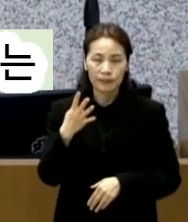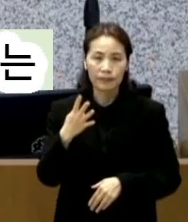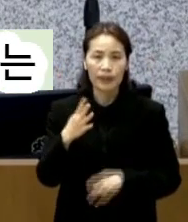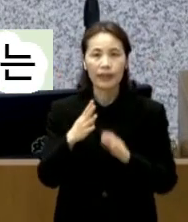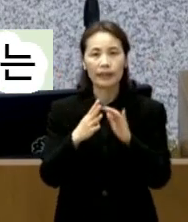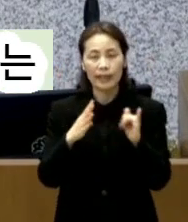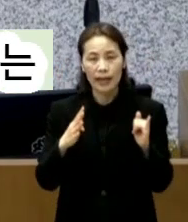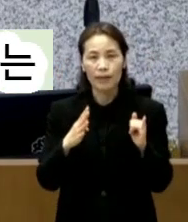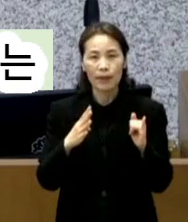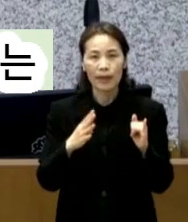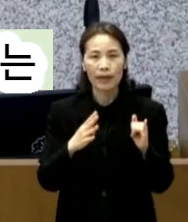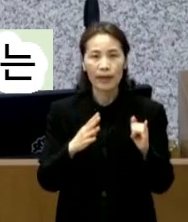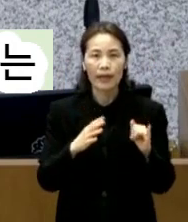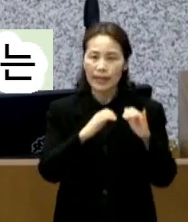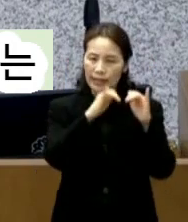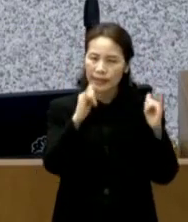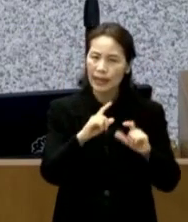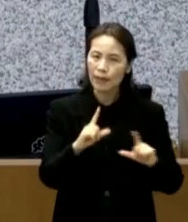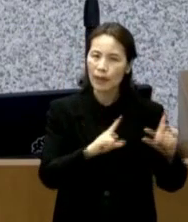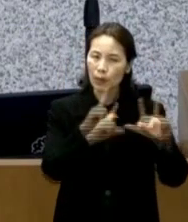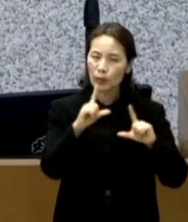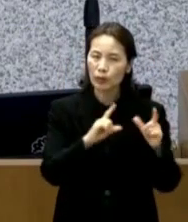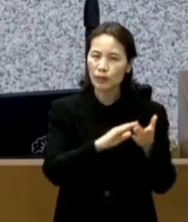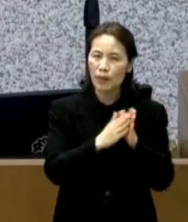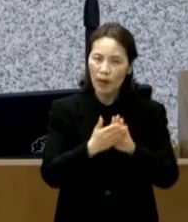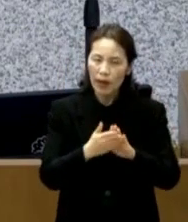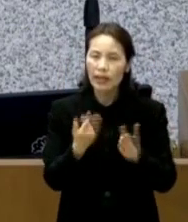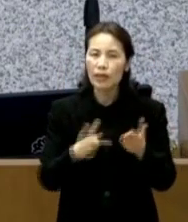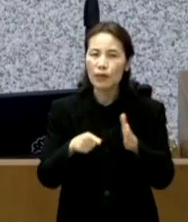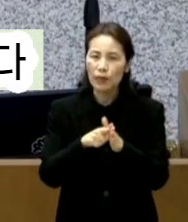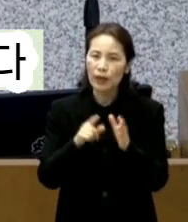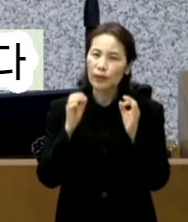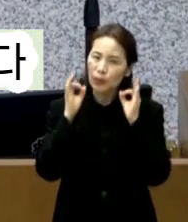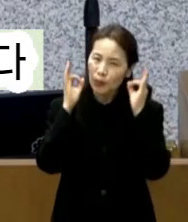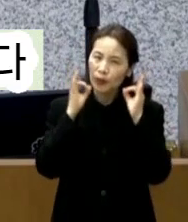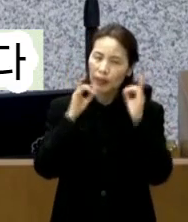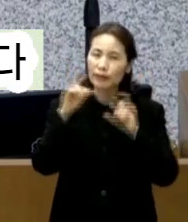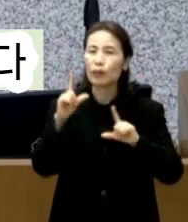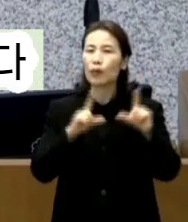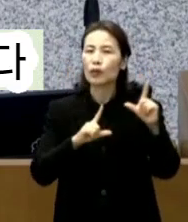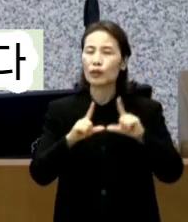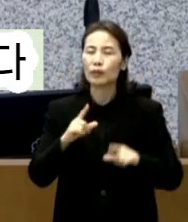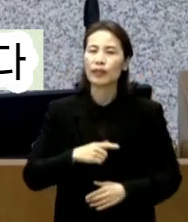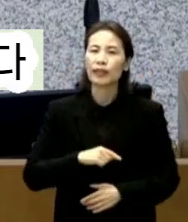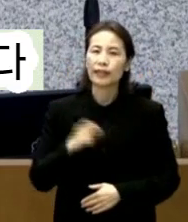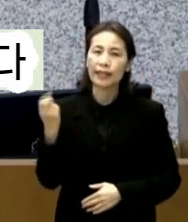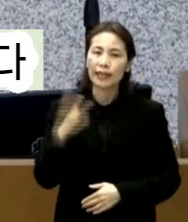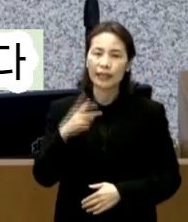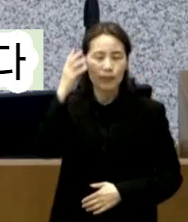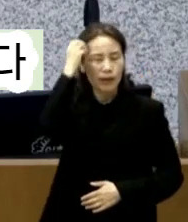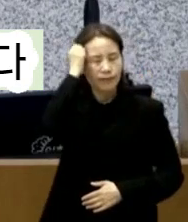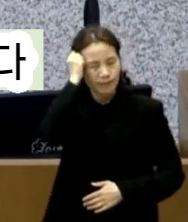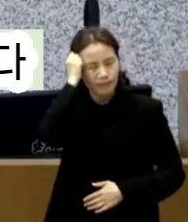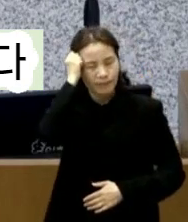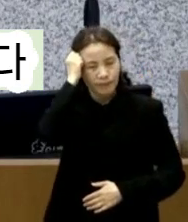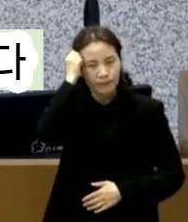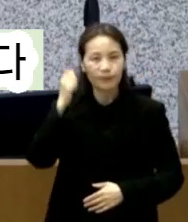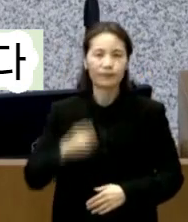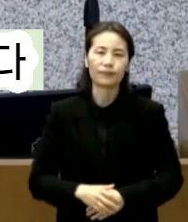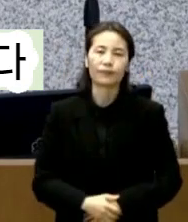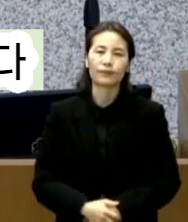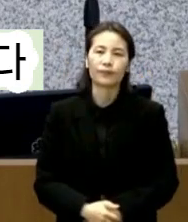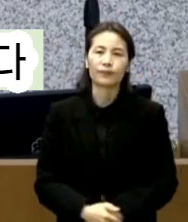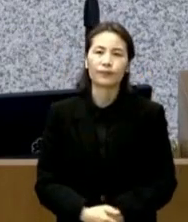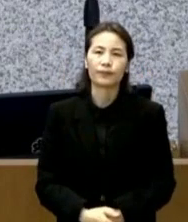위해 최선을 다하겠다는 그날의 벅찬 다짐을 오늘 다시 한번 가슴에 깊게 되새겼으면